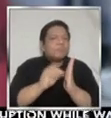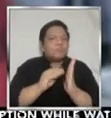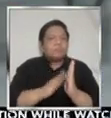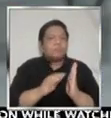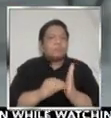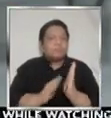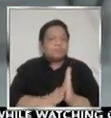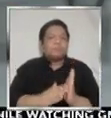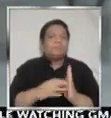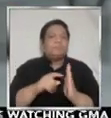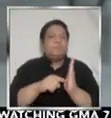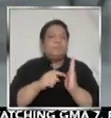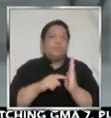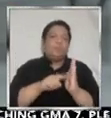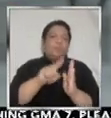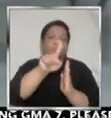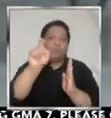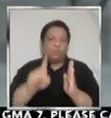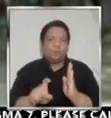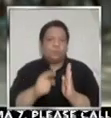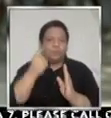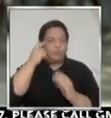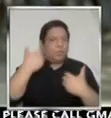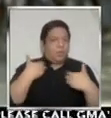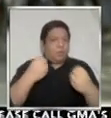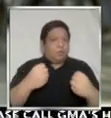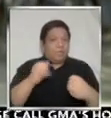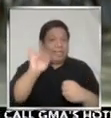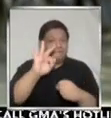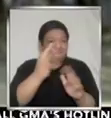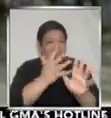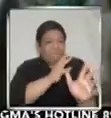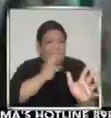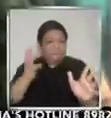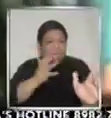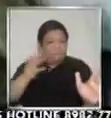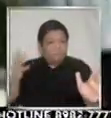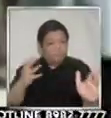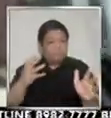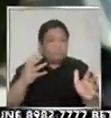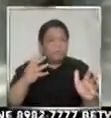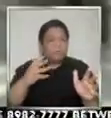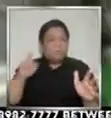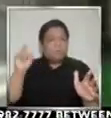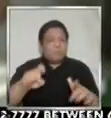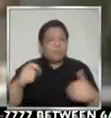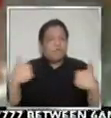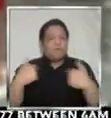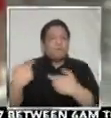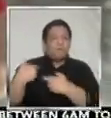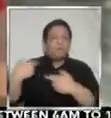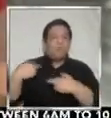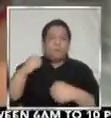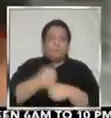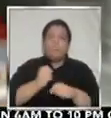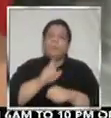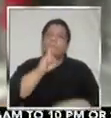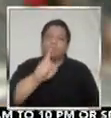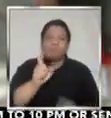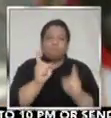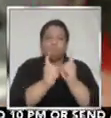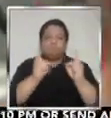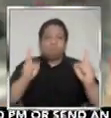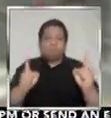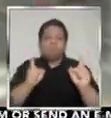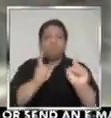symptoms questionnaire. Kung magkakapila sa labas ng opisina o tindahan, dapat mayroong roving officers para matiyak ang social distancing.